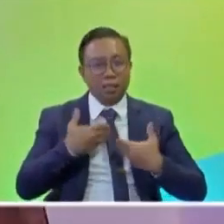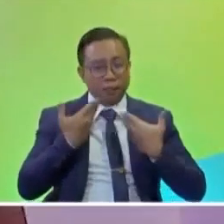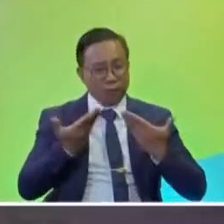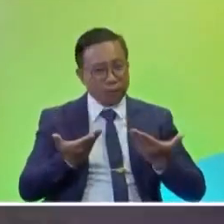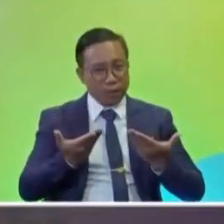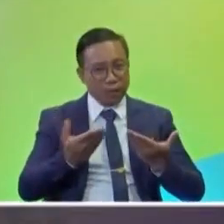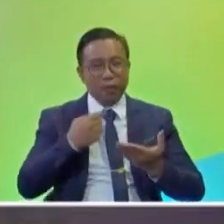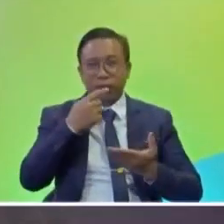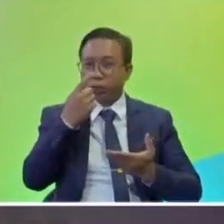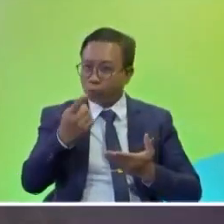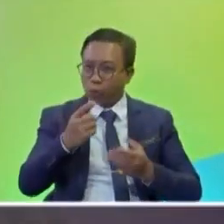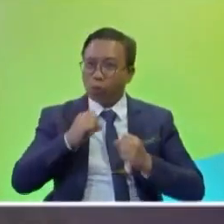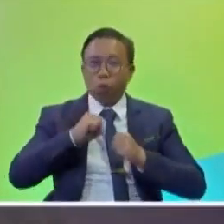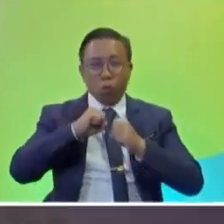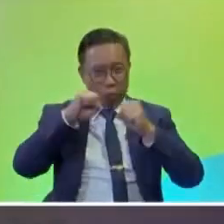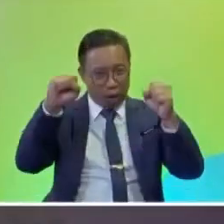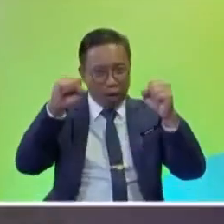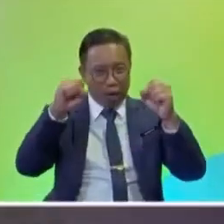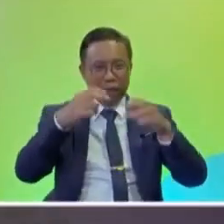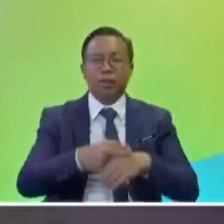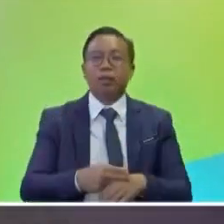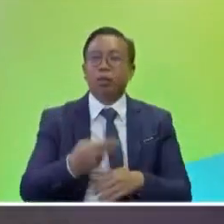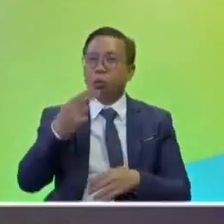gembira, sebut hure. Hure.